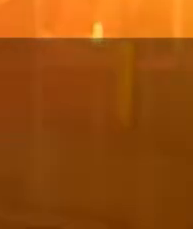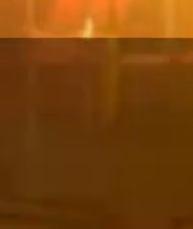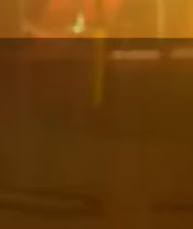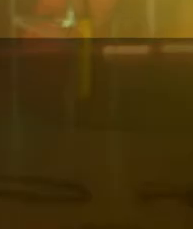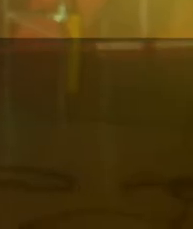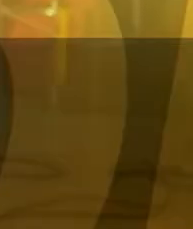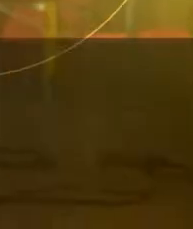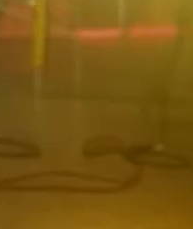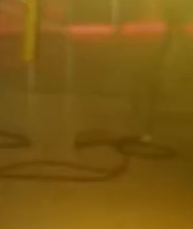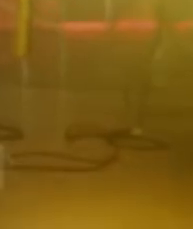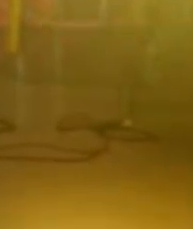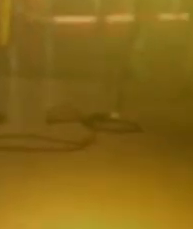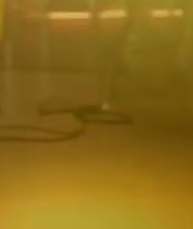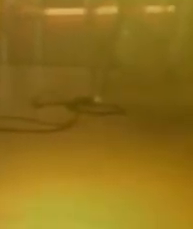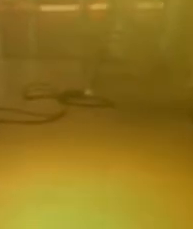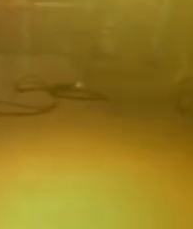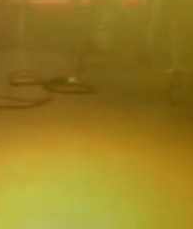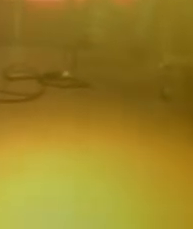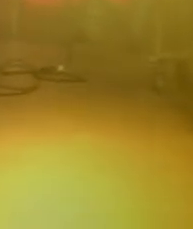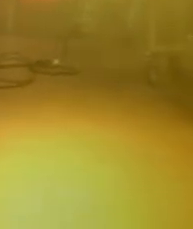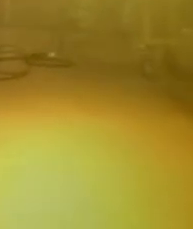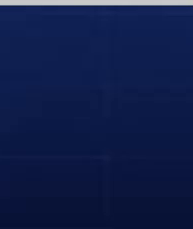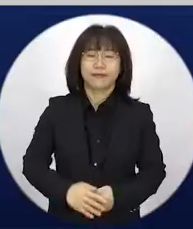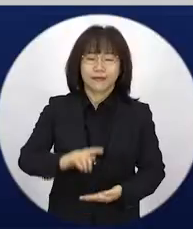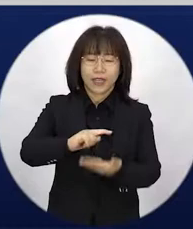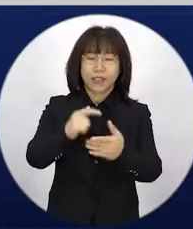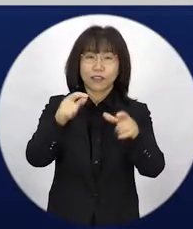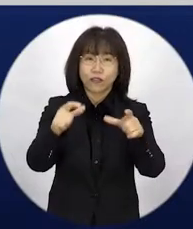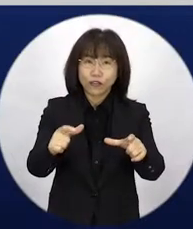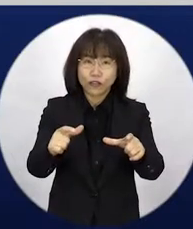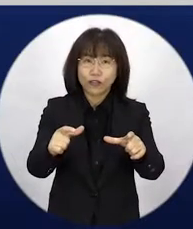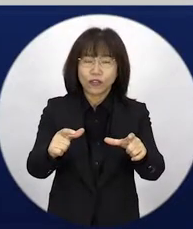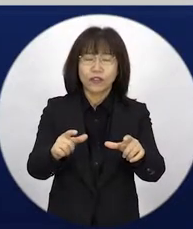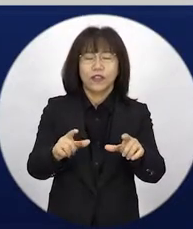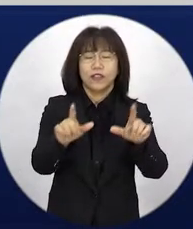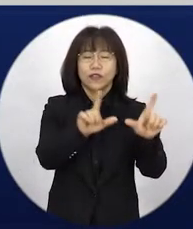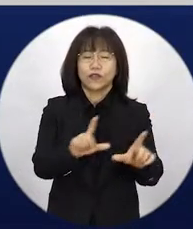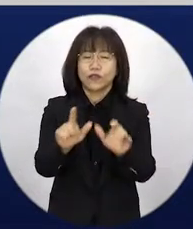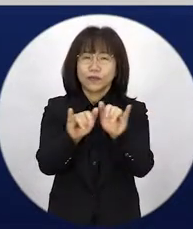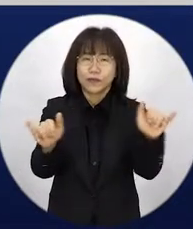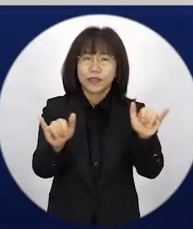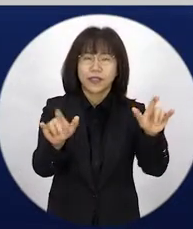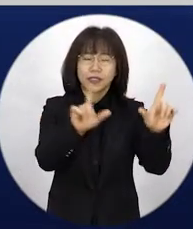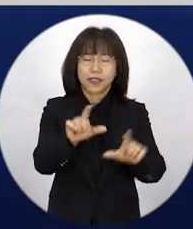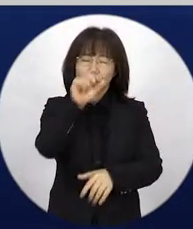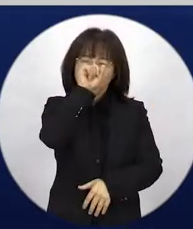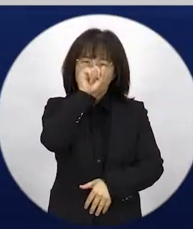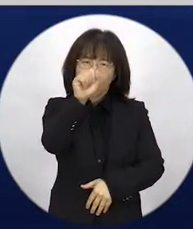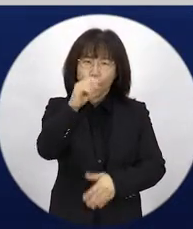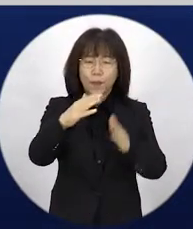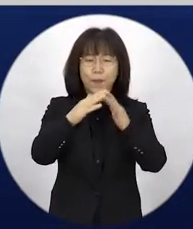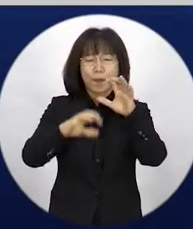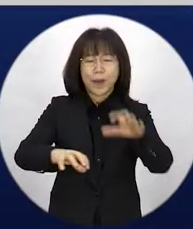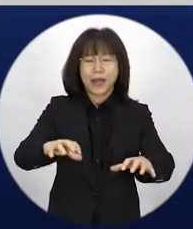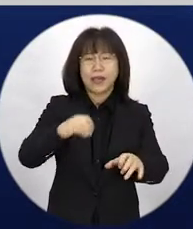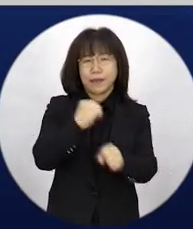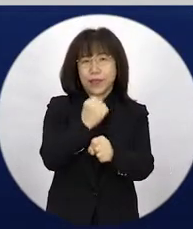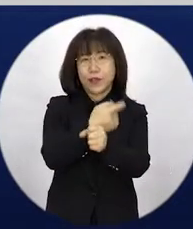건강과 생명을 지키는 I'm 블러드너. 강서구가 구민이 살기 좋은 마을 공동체를 만들기